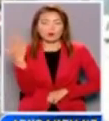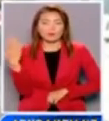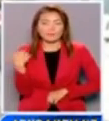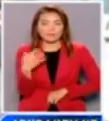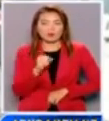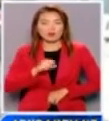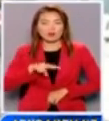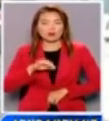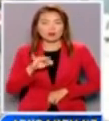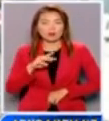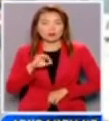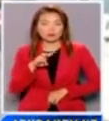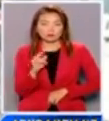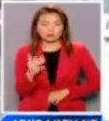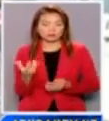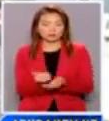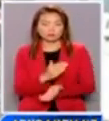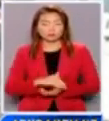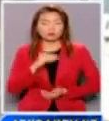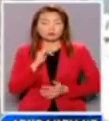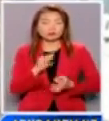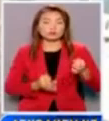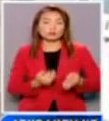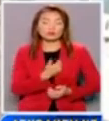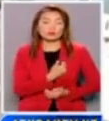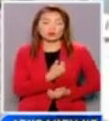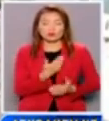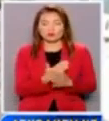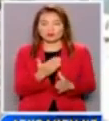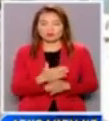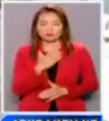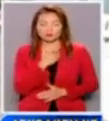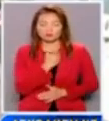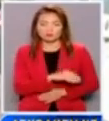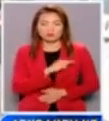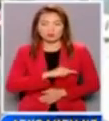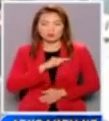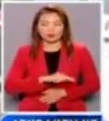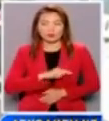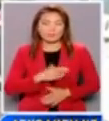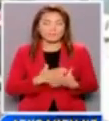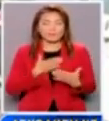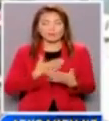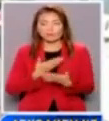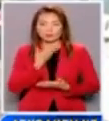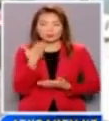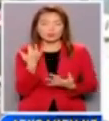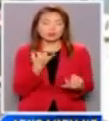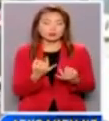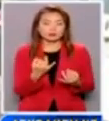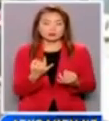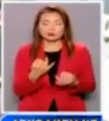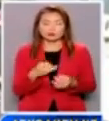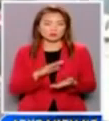уақыт алимент өндіре алмай жүрім. Жеке сот орындаушылардан көмек сұрағам, алайда олардың жұмыс жасағылары келмейді. Бірнеше рет сөзге де